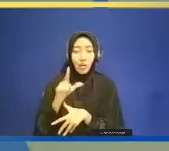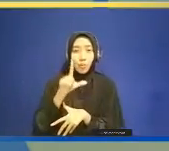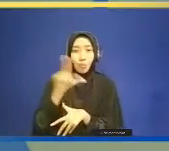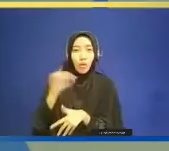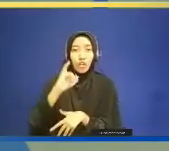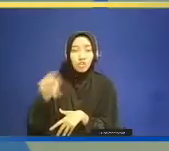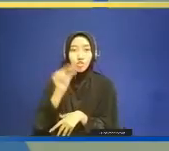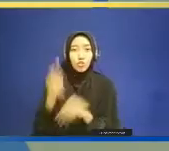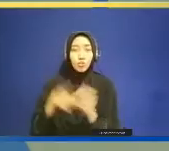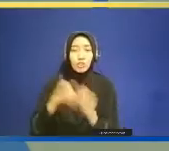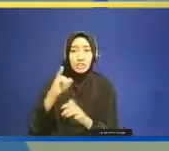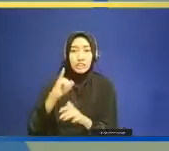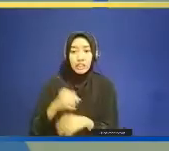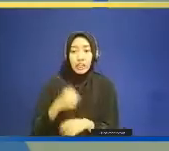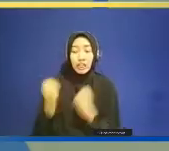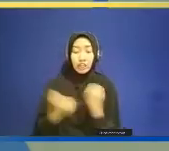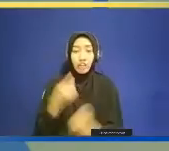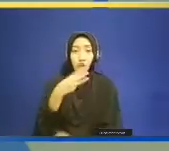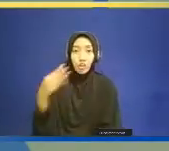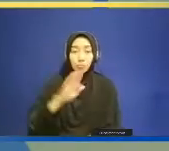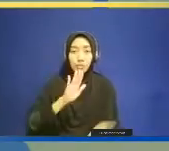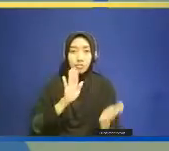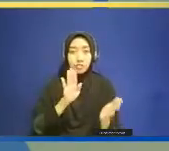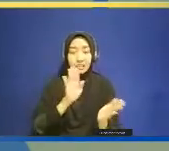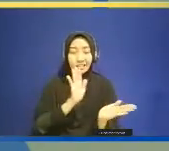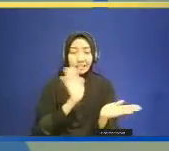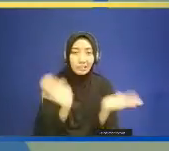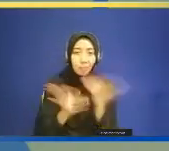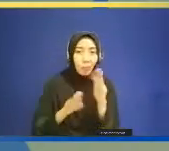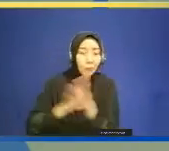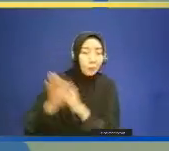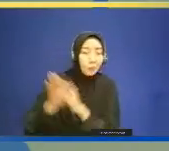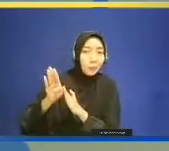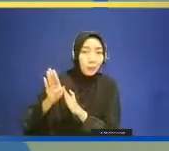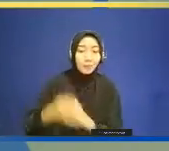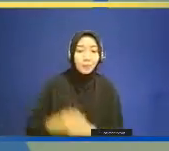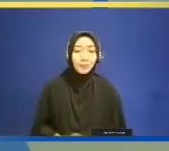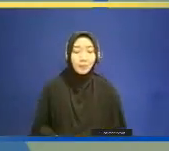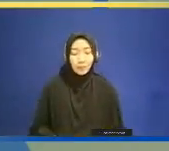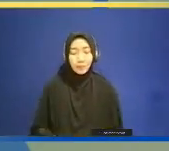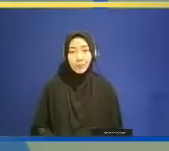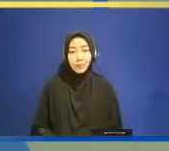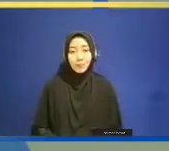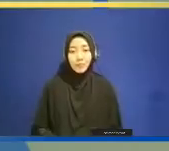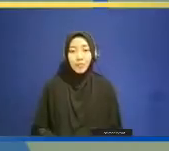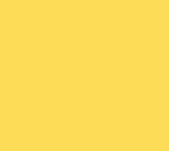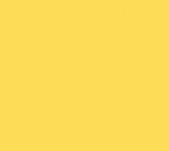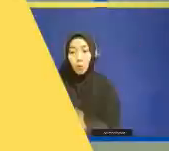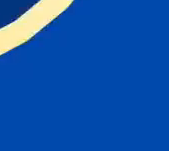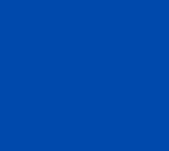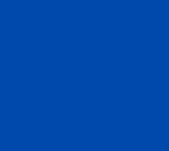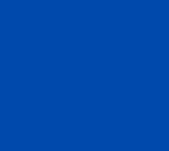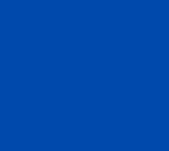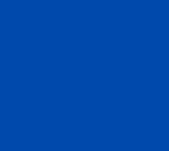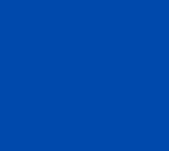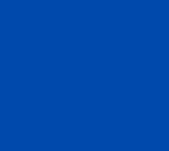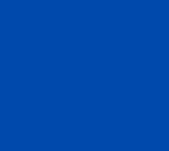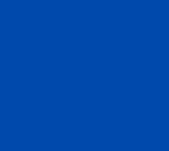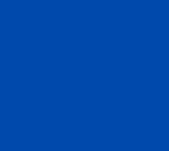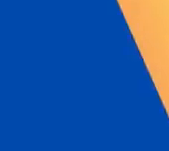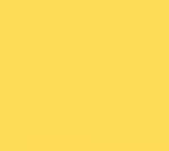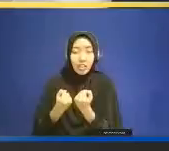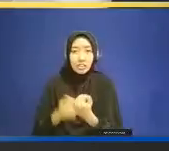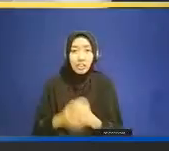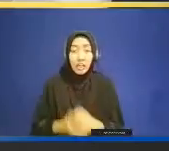Juni ekonomi aktivitas ekonomi itu kembali naik jessing Manager indeks naik orang-orang kembali beraktivitas tapi